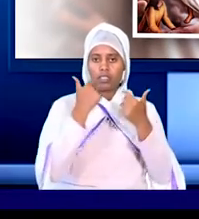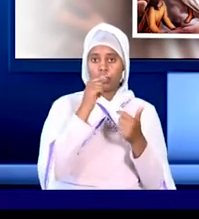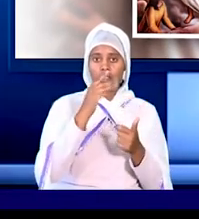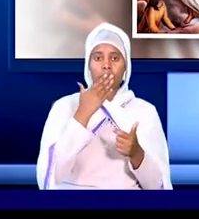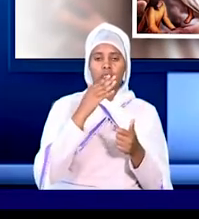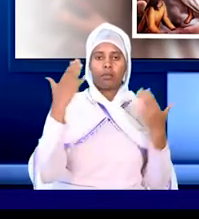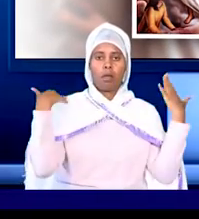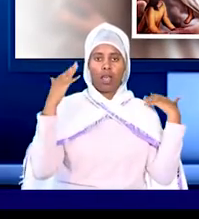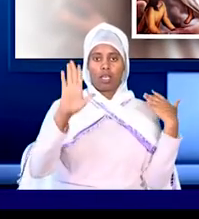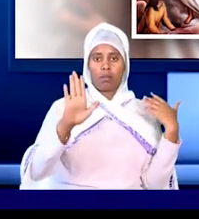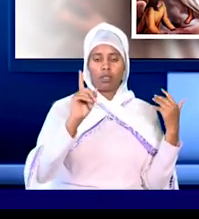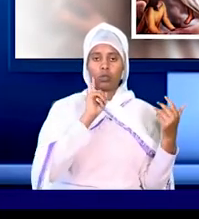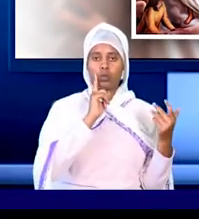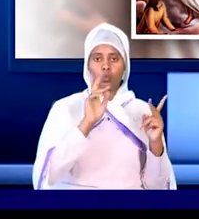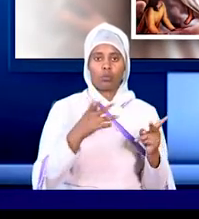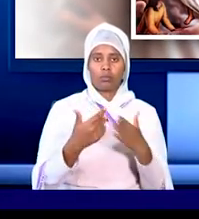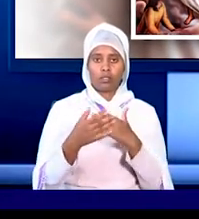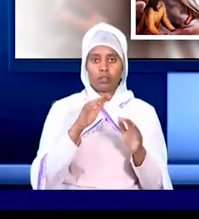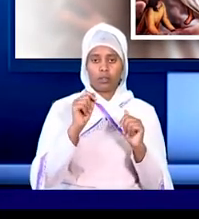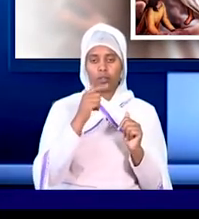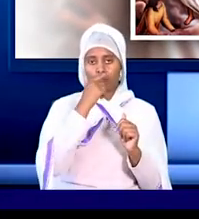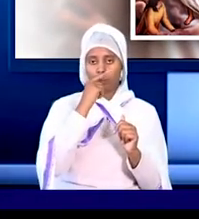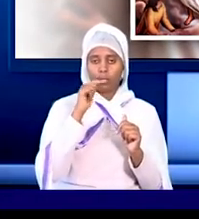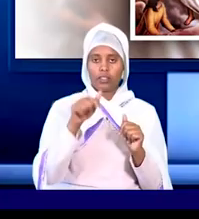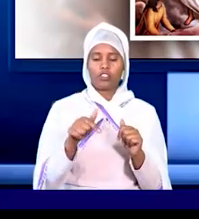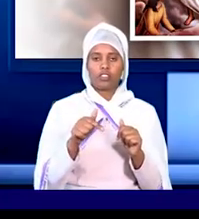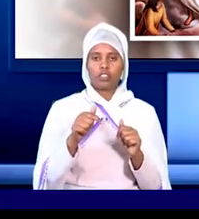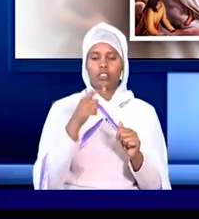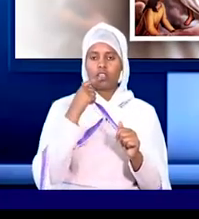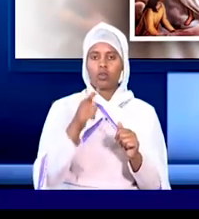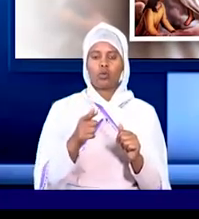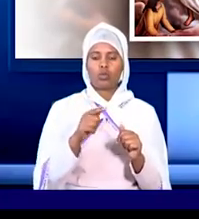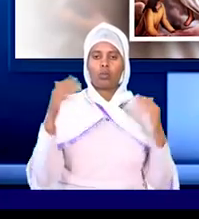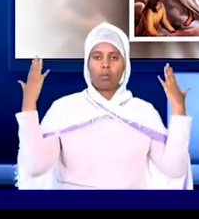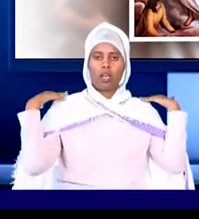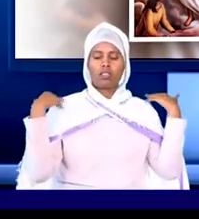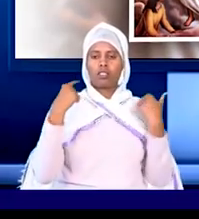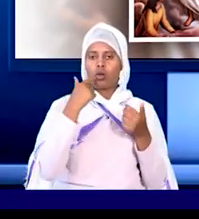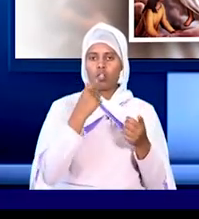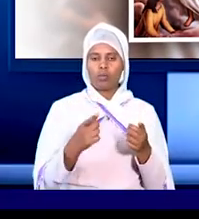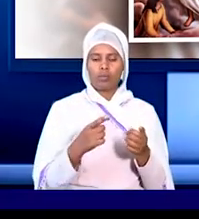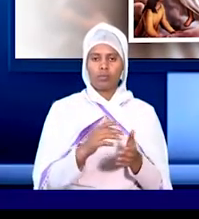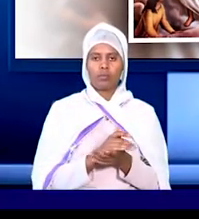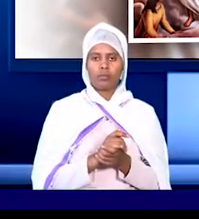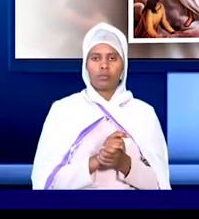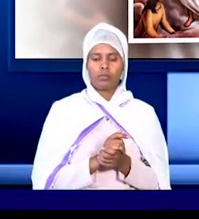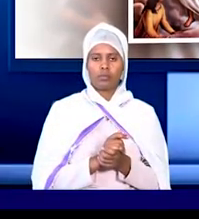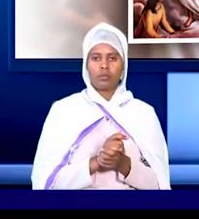ብስራት መላእከ ሓጎስ እንዳተባሃለ ዝግለፀሉ ዘሎ ኣብዚ ንመላእክቲ ክህድእ ክኢል